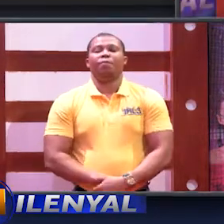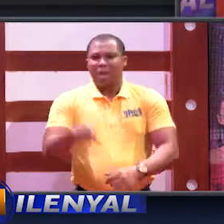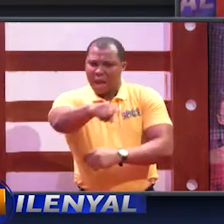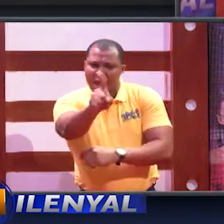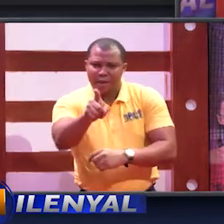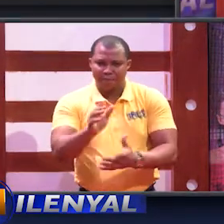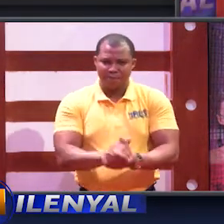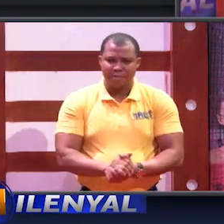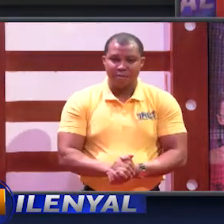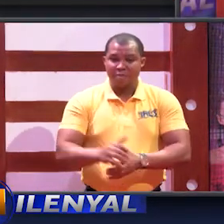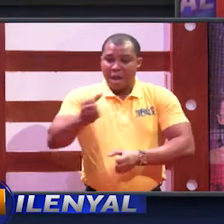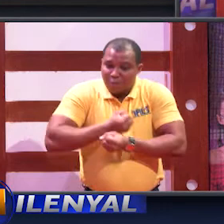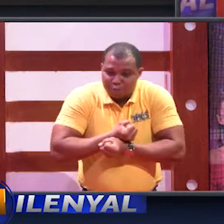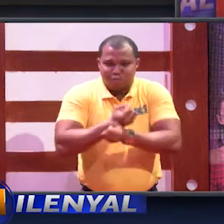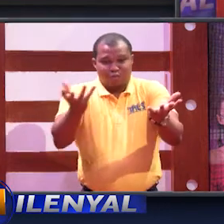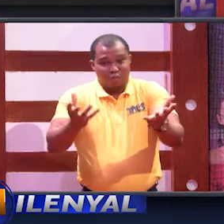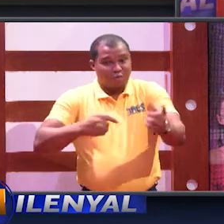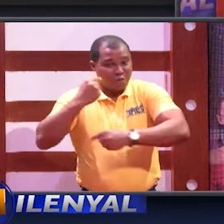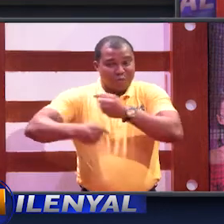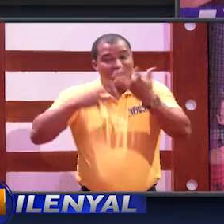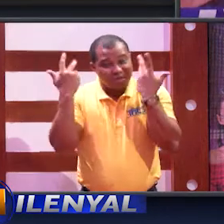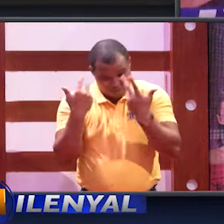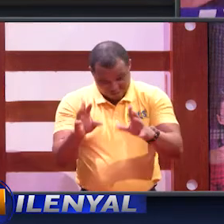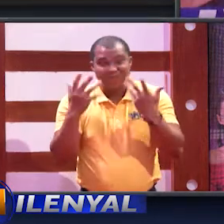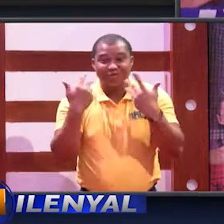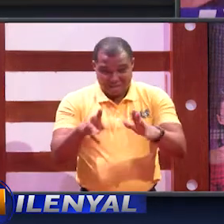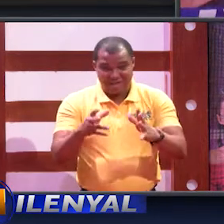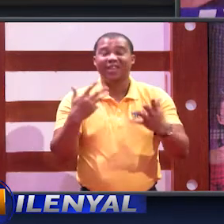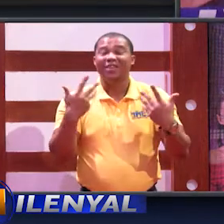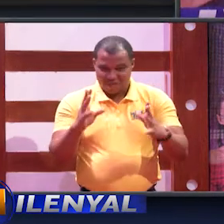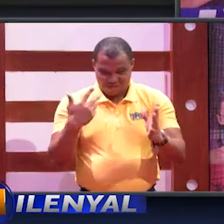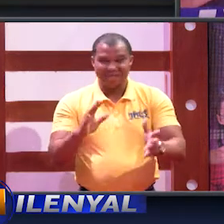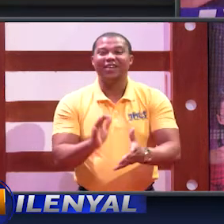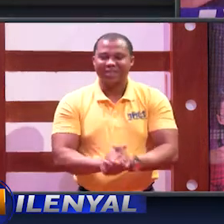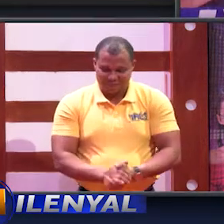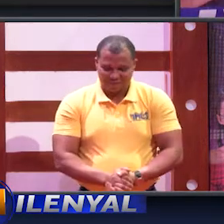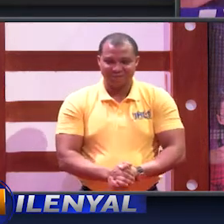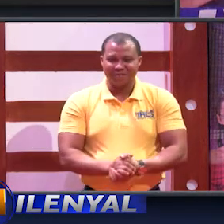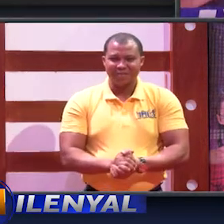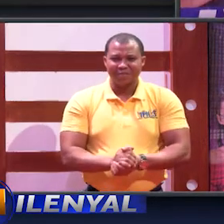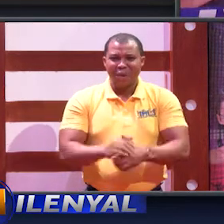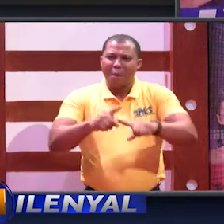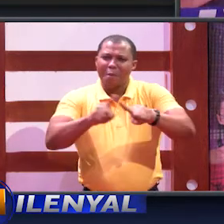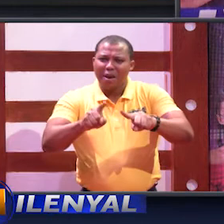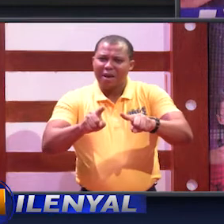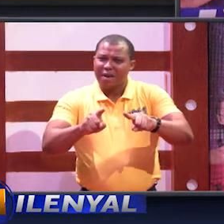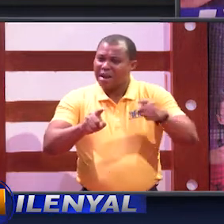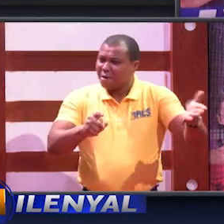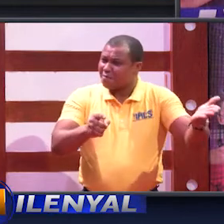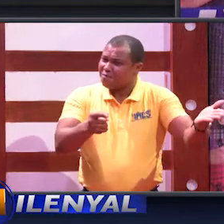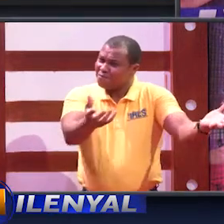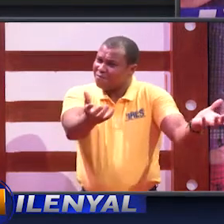Est-ce que, alors l'émission va finir malheureusement parce qu'on est millénial, c'est on tire la tout court, mais je ne pas